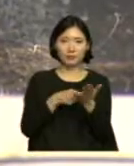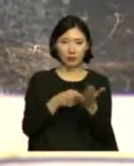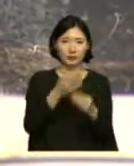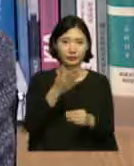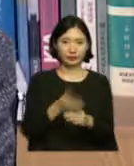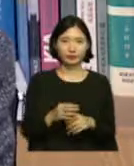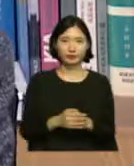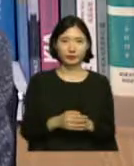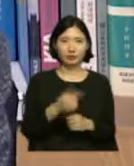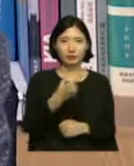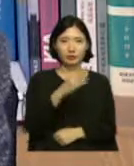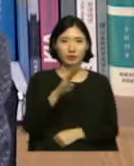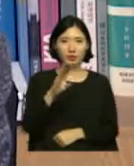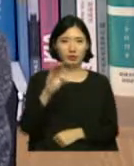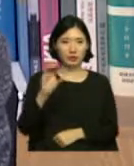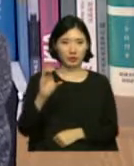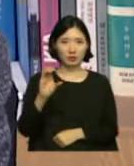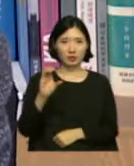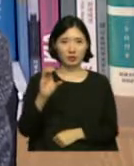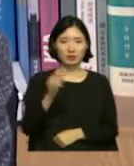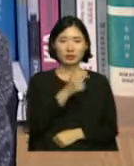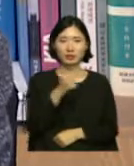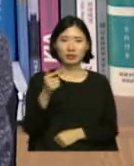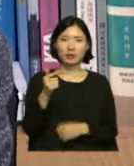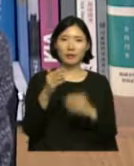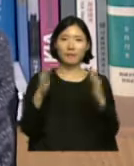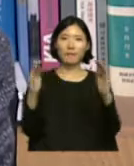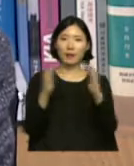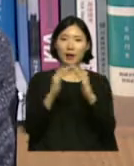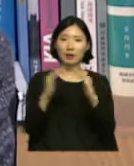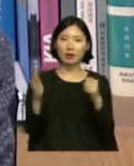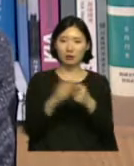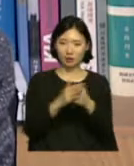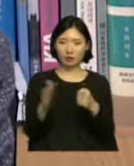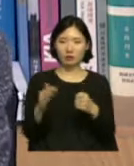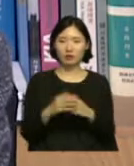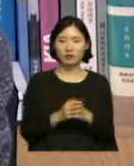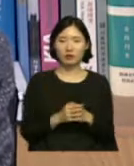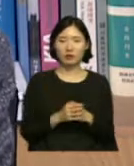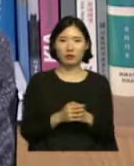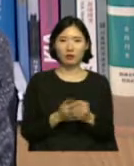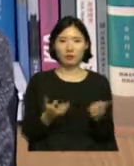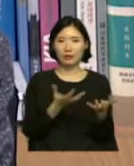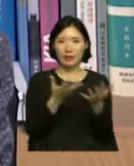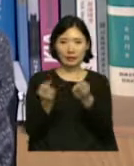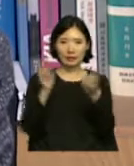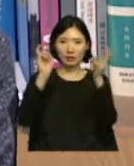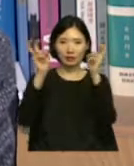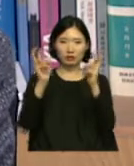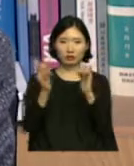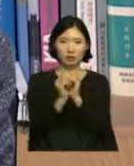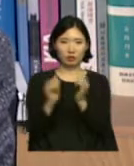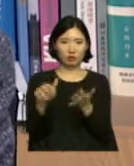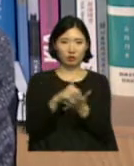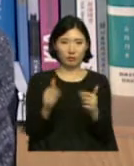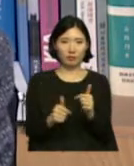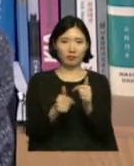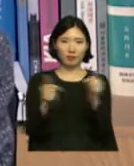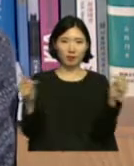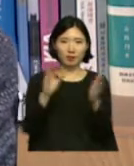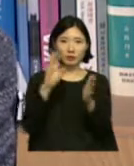년대 차지 미시가 하오나 대응 건물 이기 때문에 많은 그 기업이 라든지 인구가 늘어 났을 때